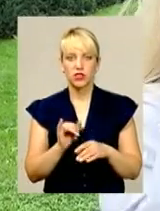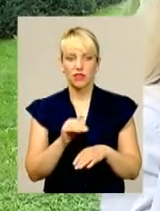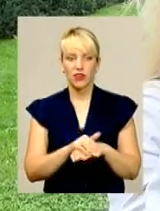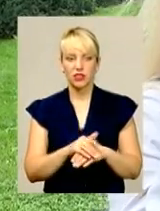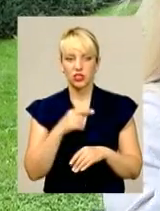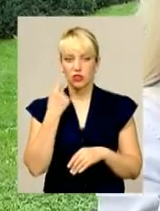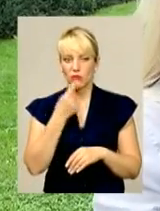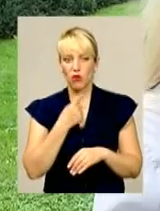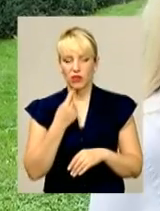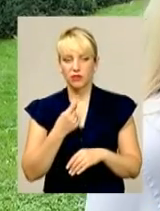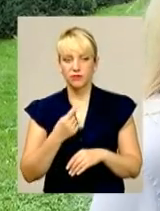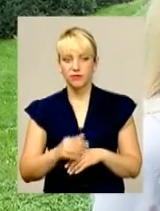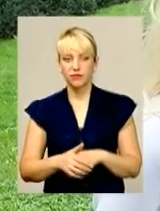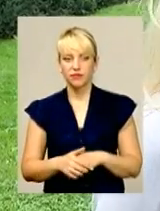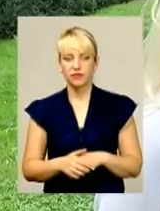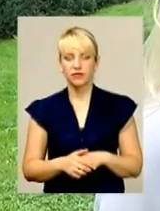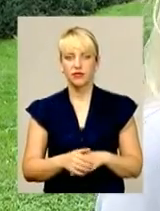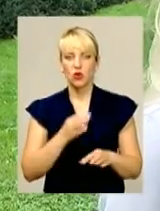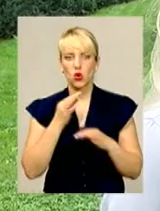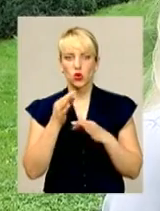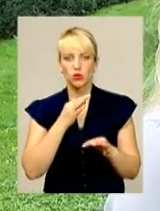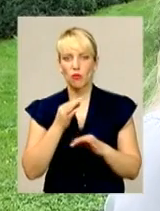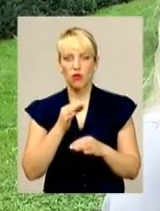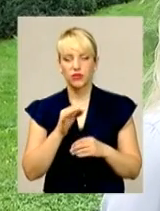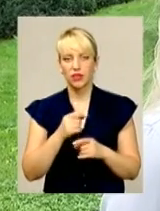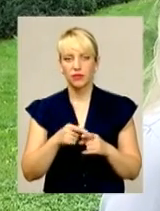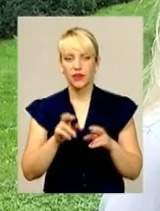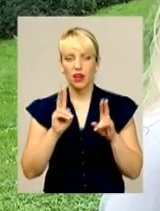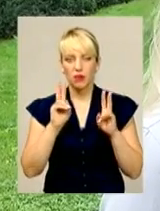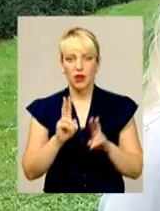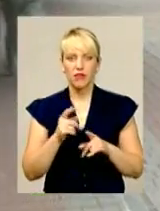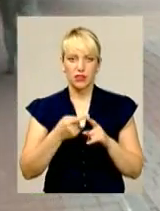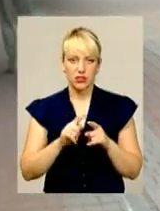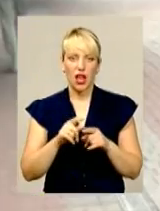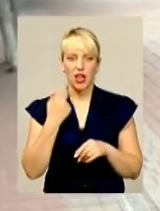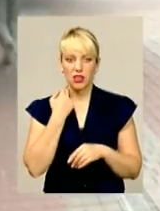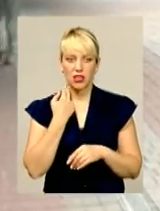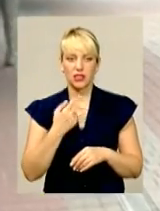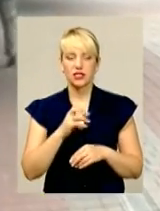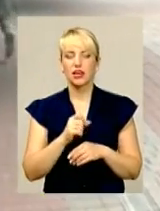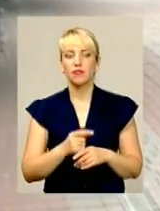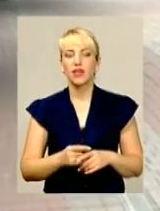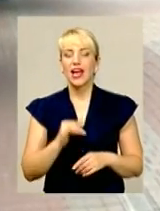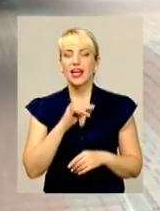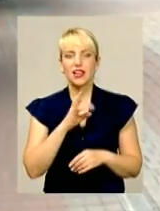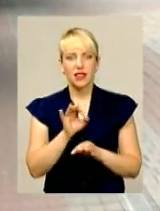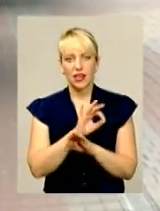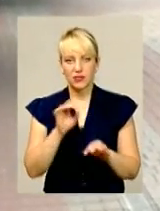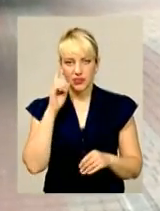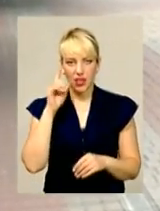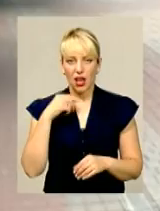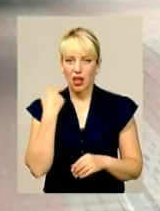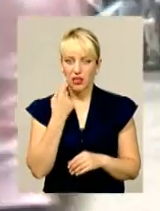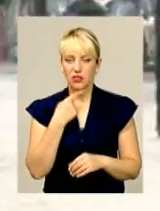розмовна мова, як правило, англійська. Та попри те, що Інна володіє англійською,